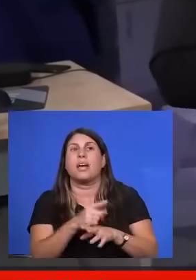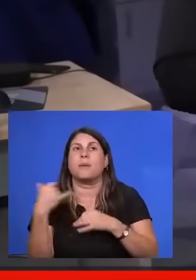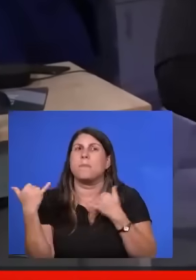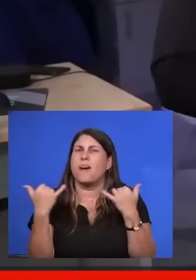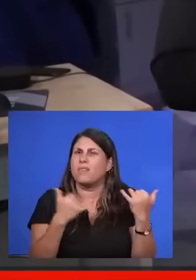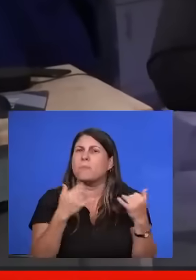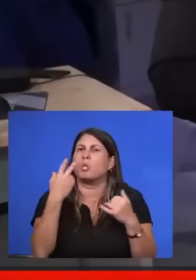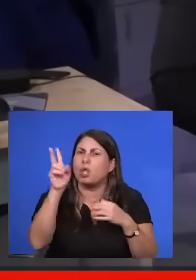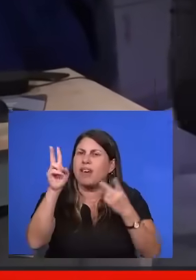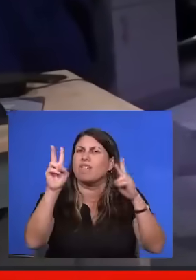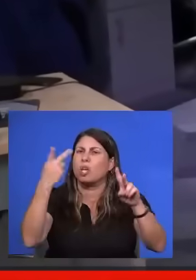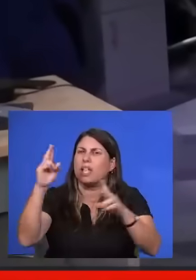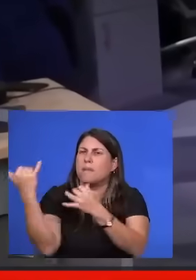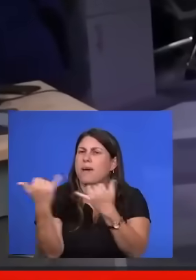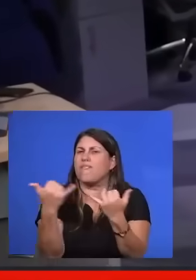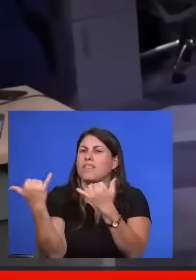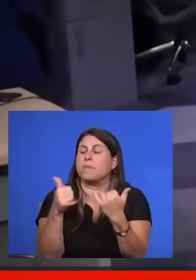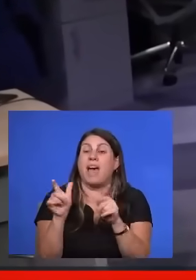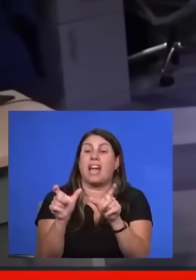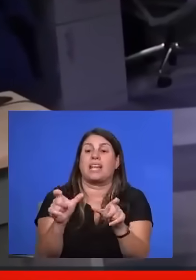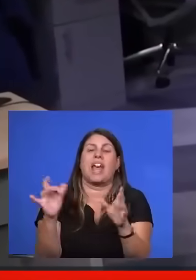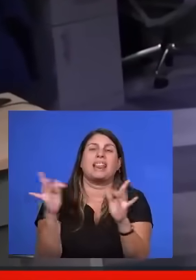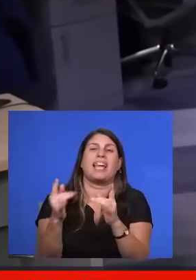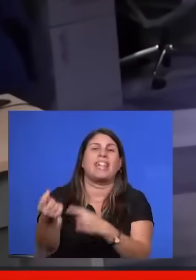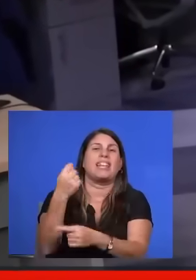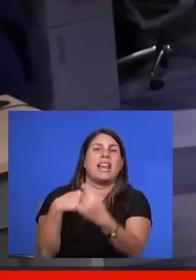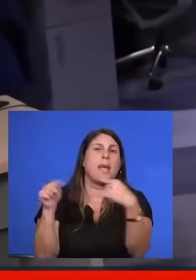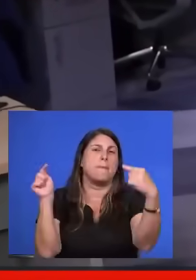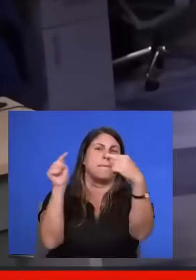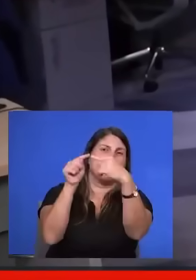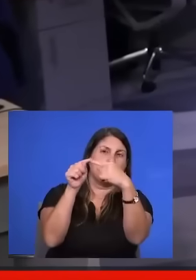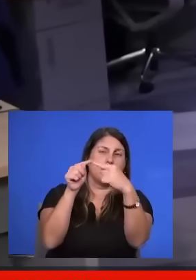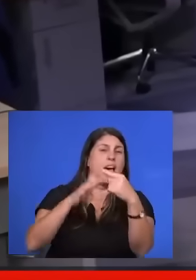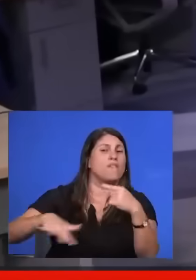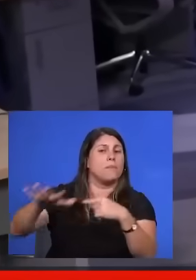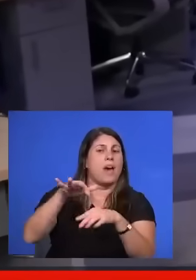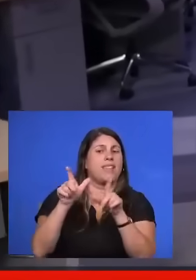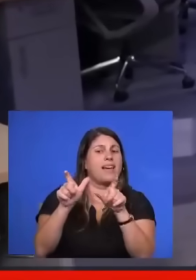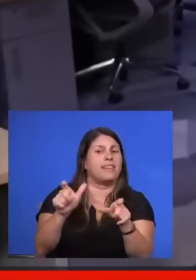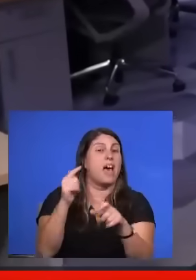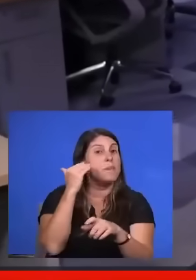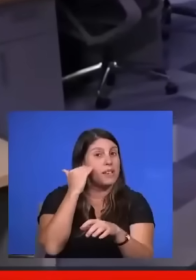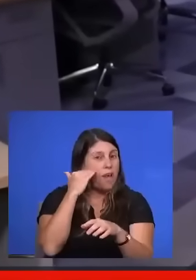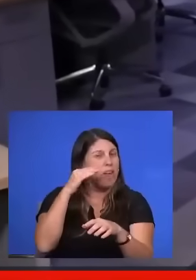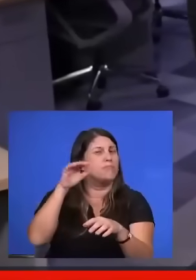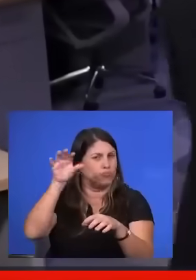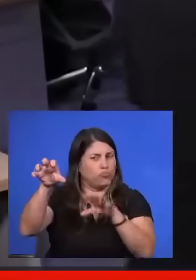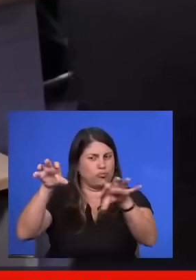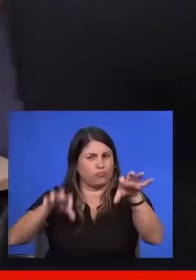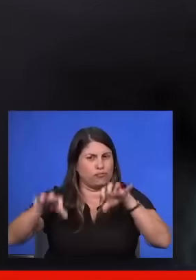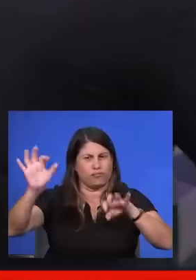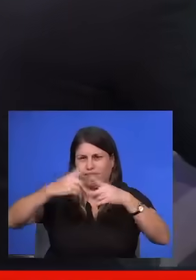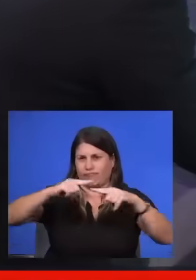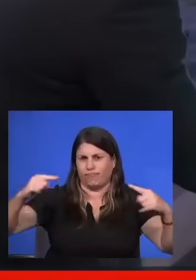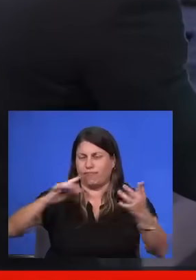הגנה נגד טילים. והמערכות הגנה האלה, האמריקנים שמים אותם בלא מעט בסיסים ברחבי המזרח התיכון. יש